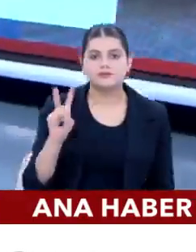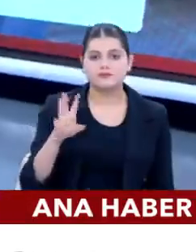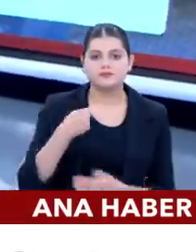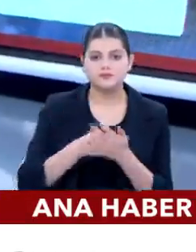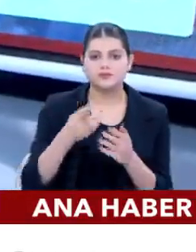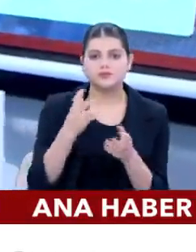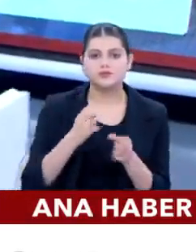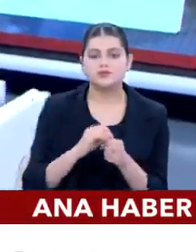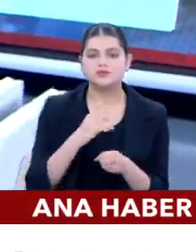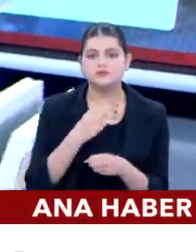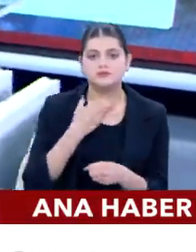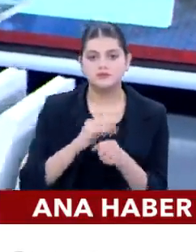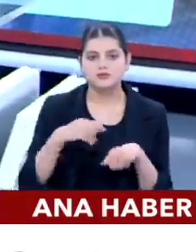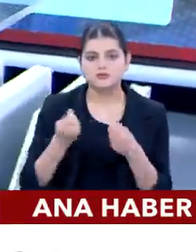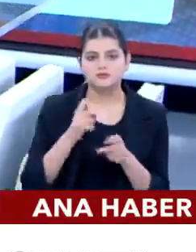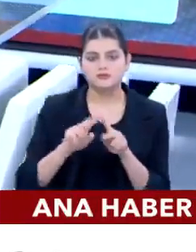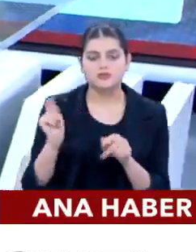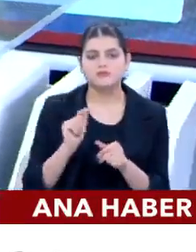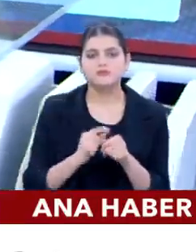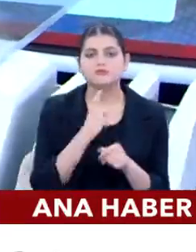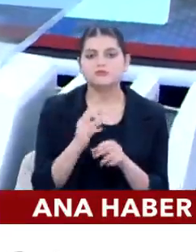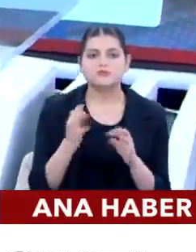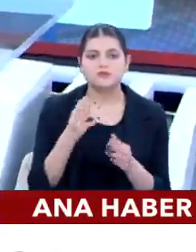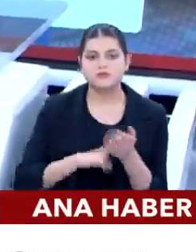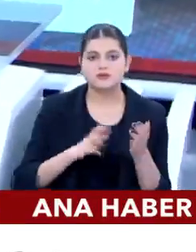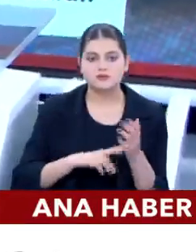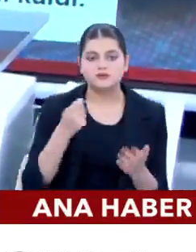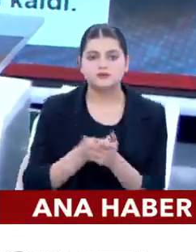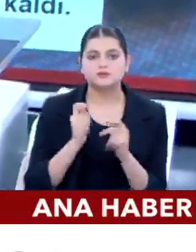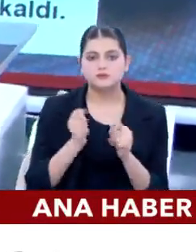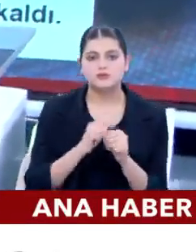maaş alan söz konusu işçisi memuru Eee böyle vergiler ödemek zorunda kalı